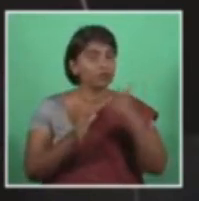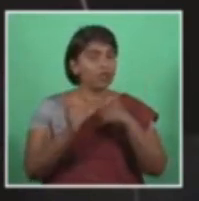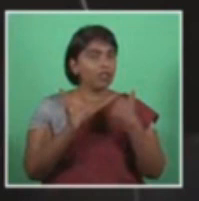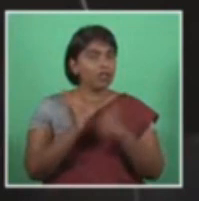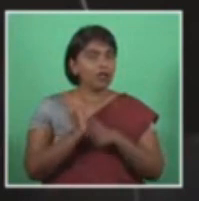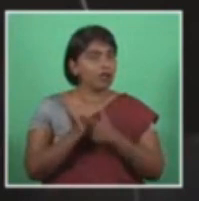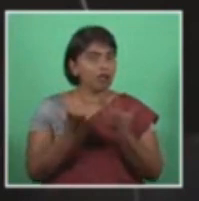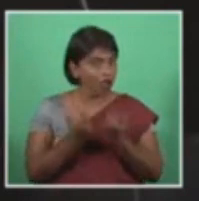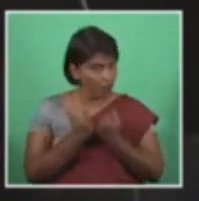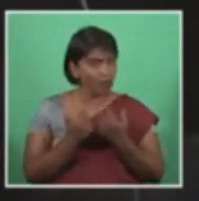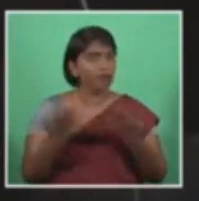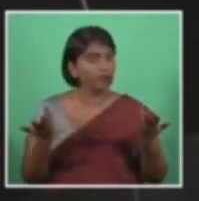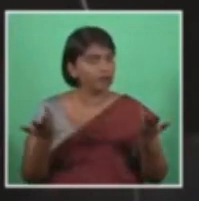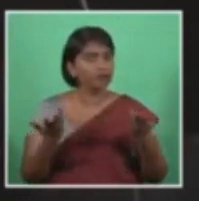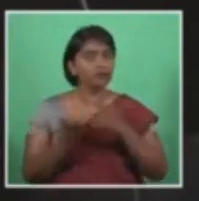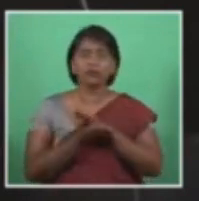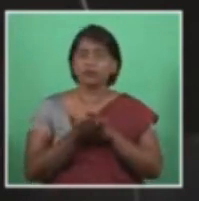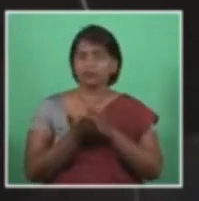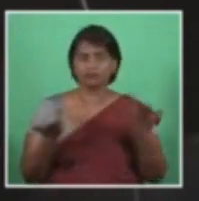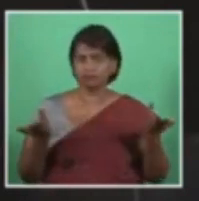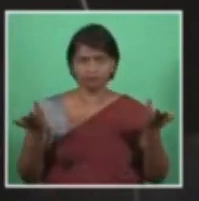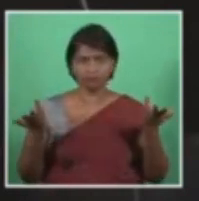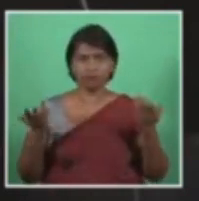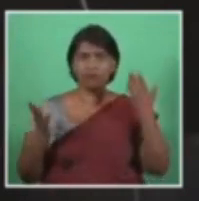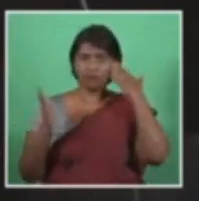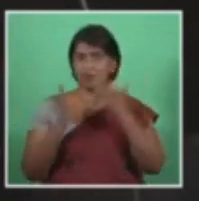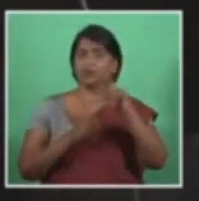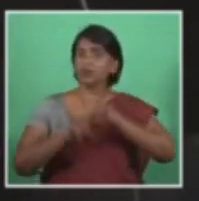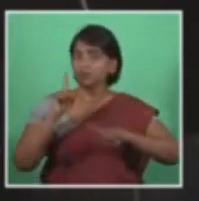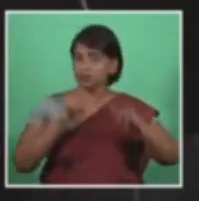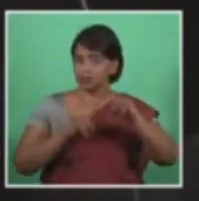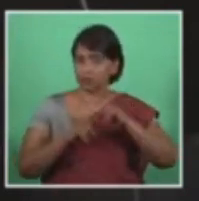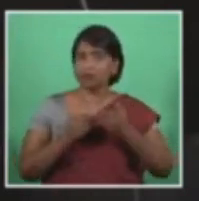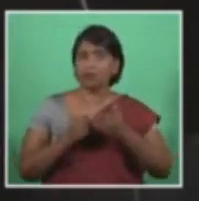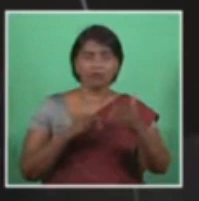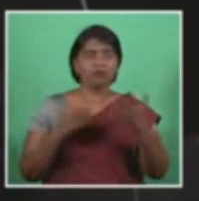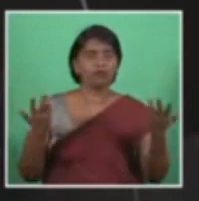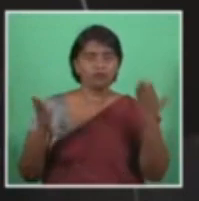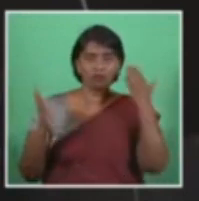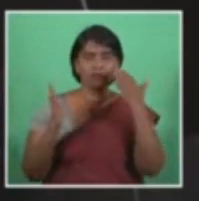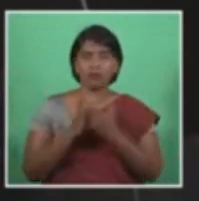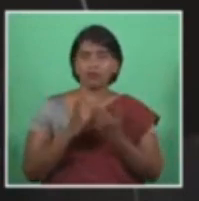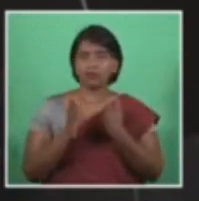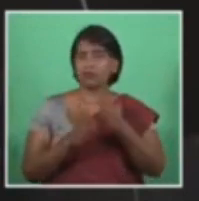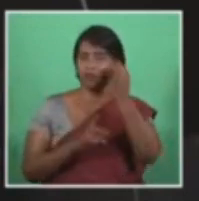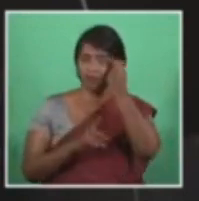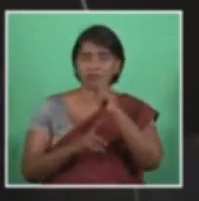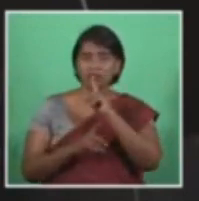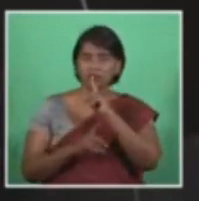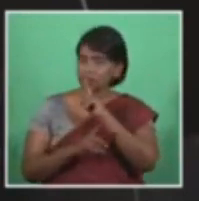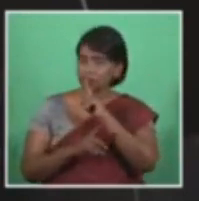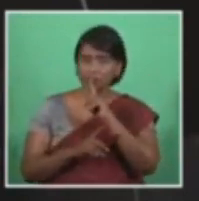අලුත් පනතින් ලැබෙනවද නැද්ද ඒක පැහැදිලි නැහැ ඒක පිළිබඳ සංවාදයකුත් ඇති වෙලා නැහැ ඒක පිළිබඳ ඉදිරිපත්